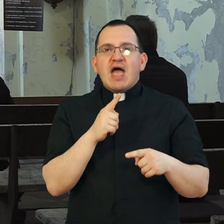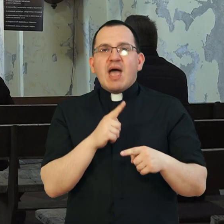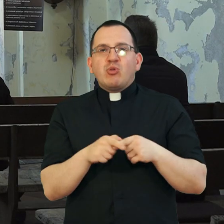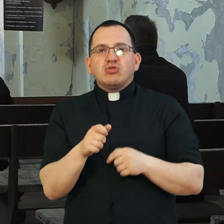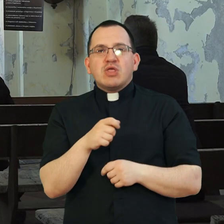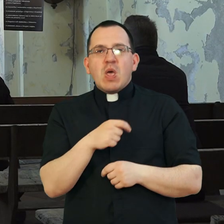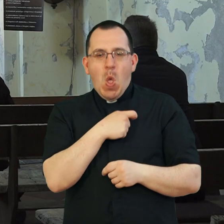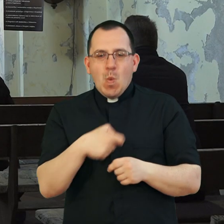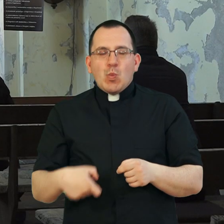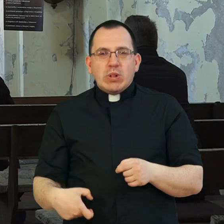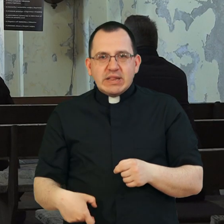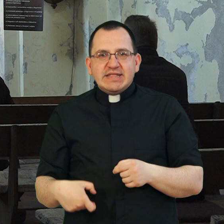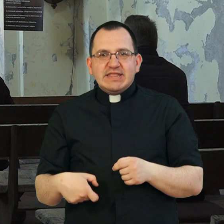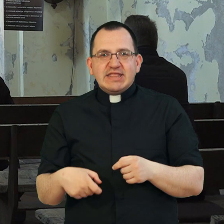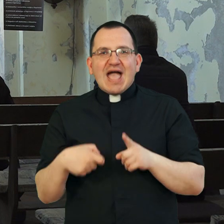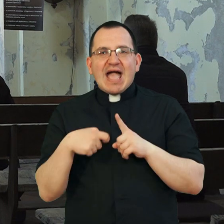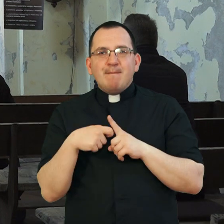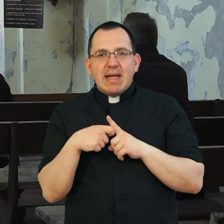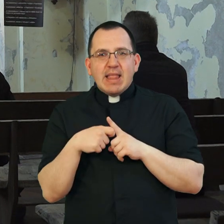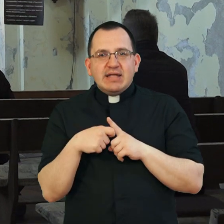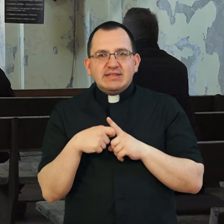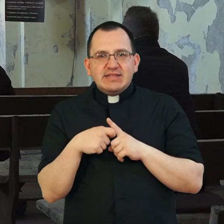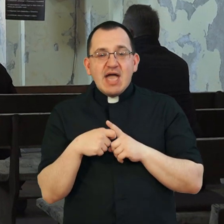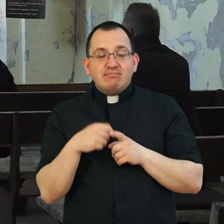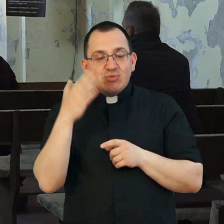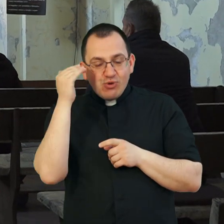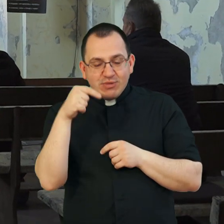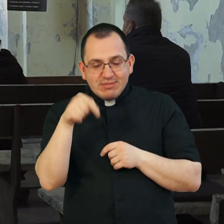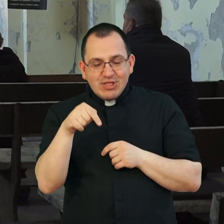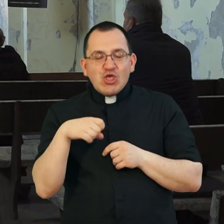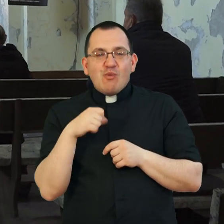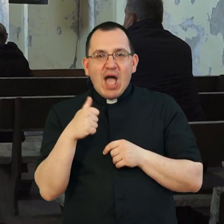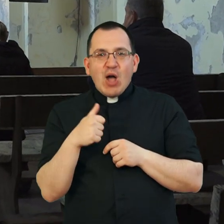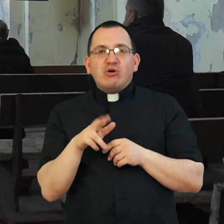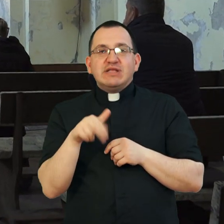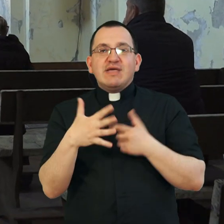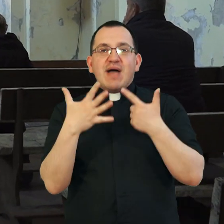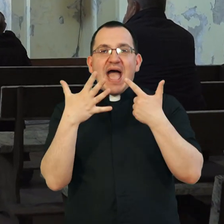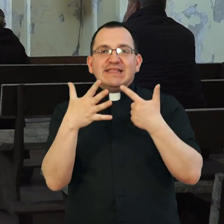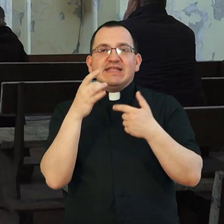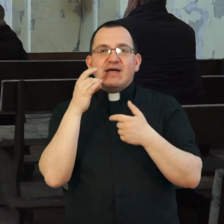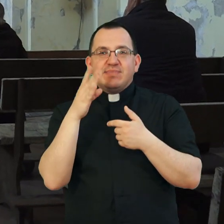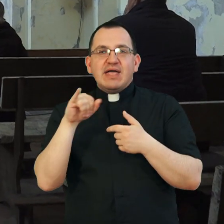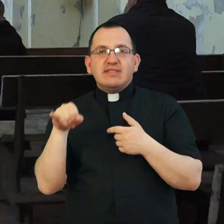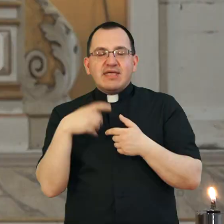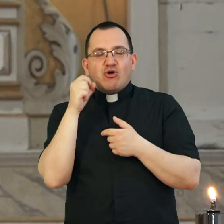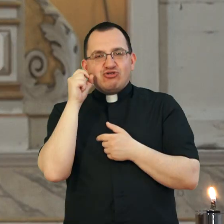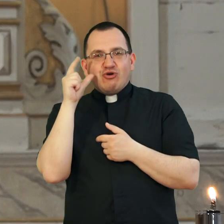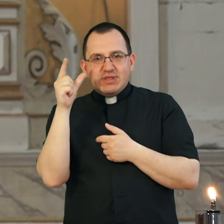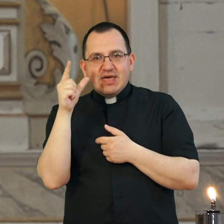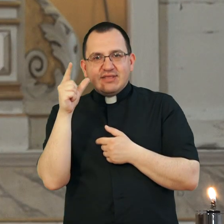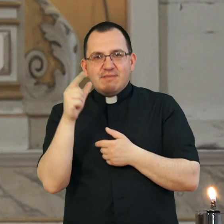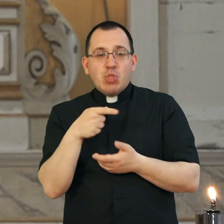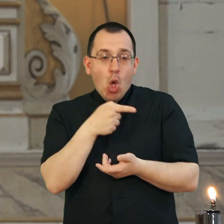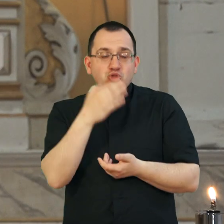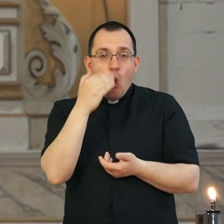policijske kapelanije Sveti Marko Križevčanin, u Koprivnici je i ove godine održano 7-dnevno jerihonsko bdjenje. Katolička je